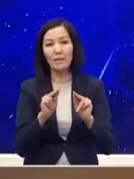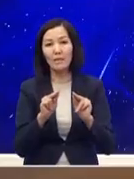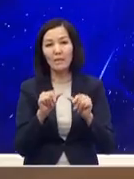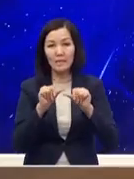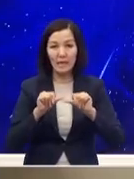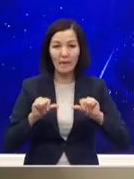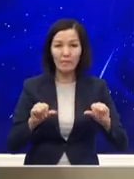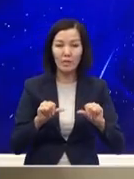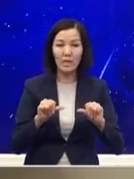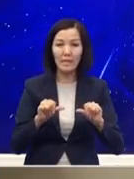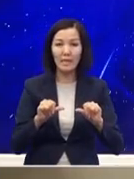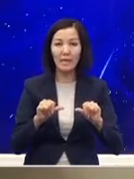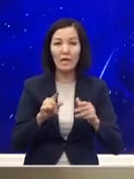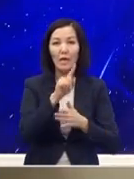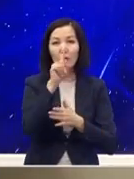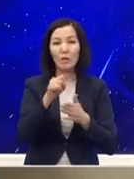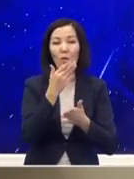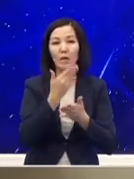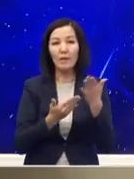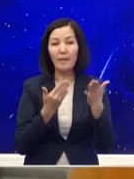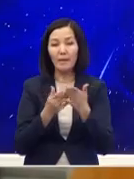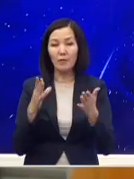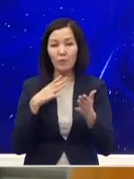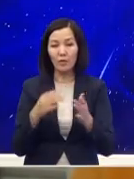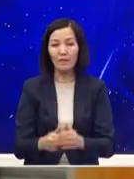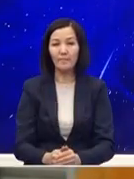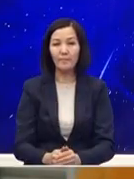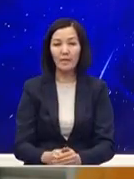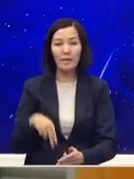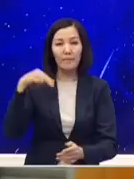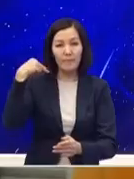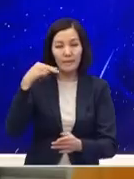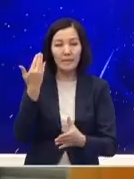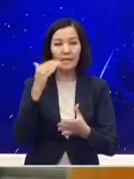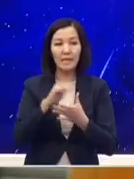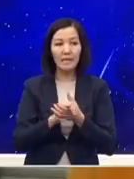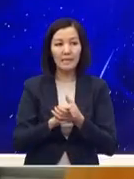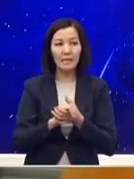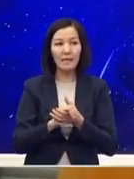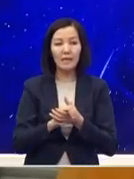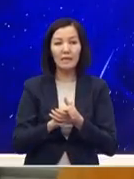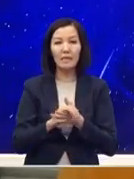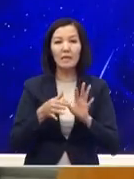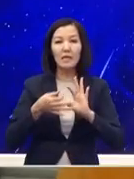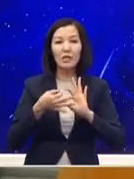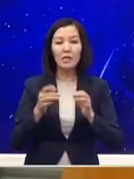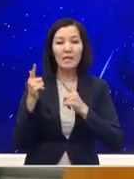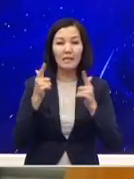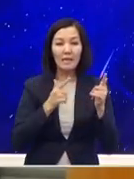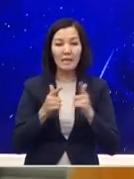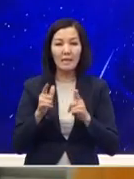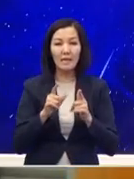тобында сынама сауалнамадан өтіпті. Президентке таныстырылған жетілдірілген әліпби